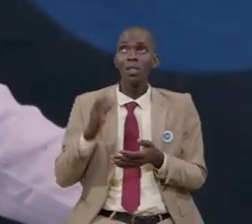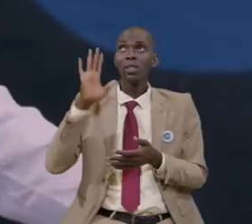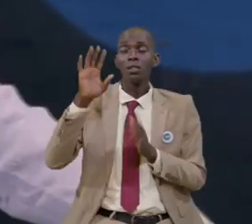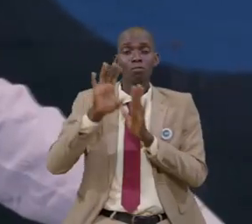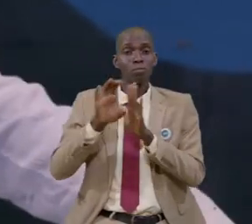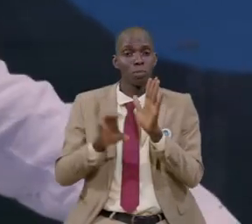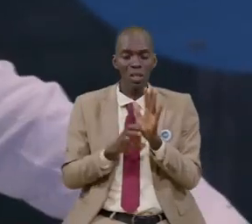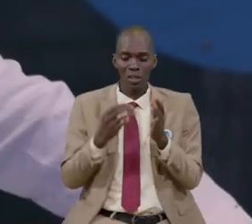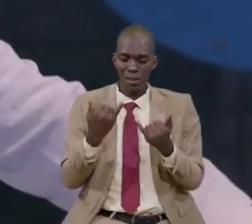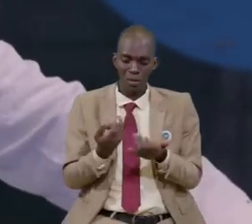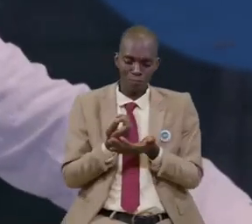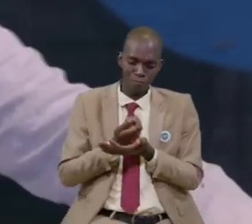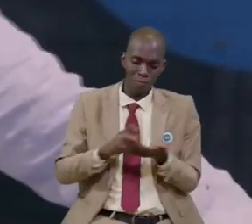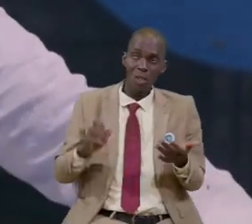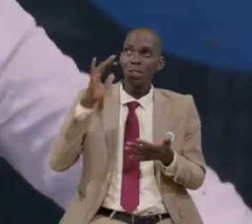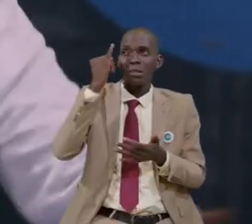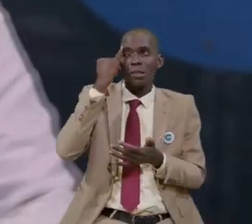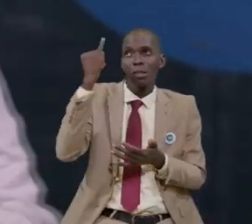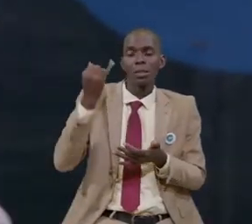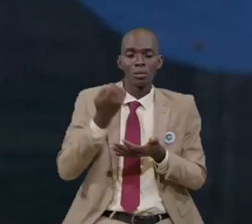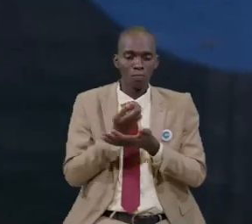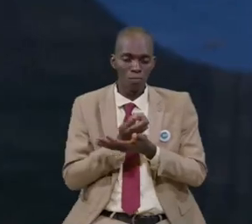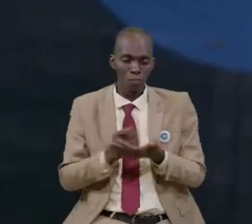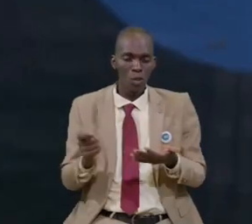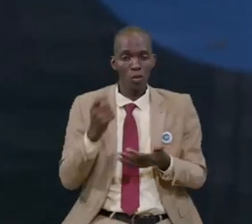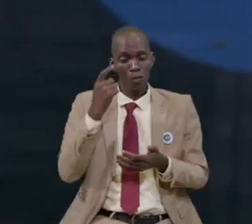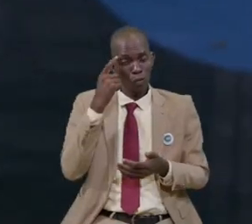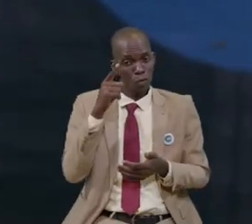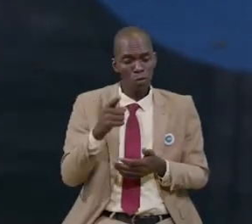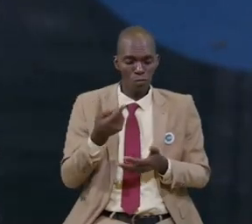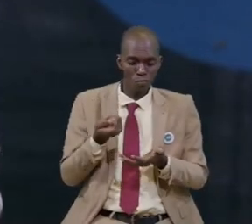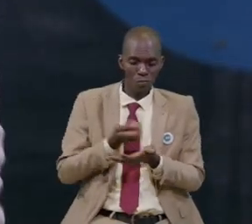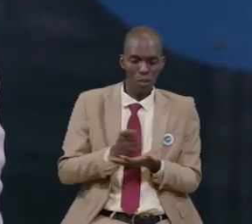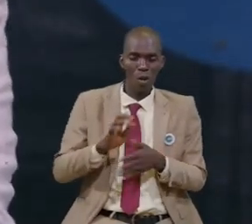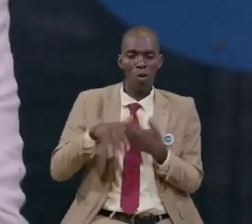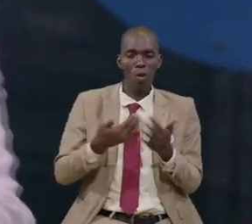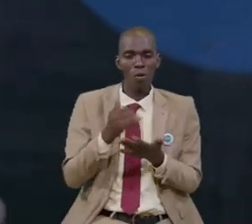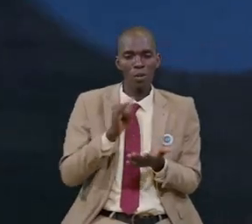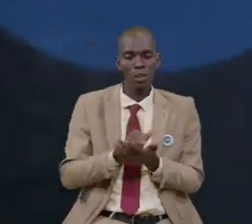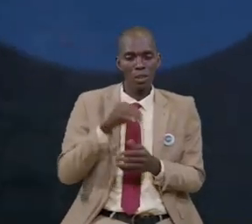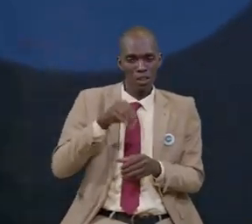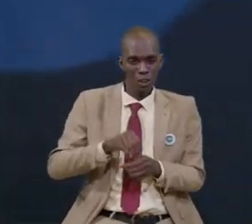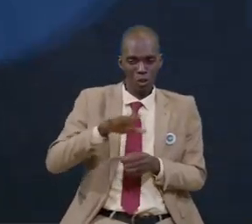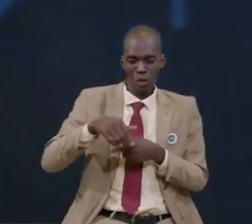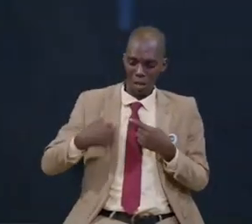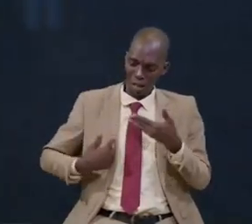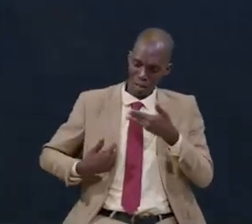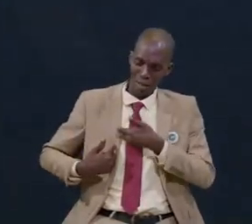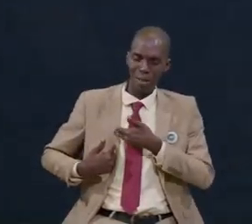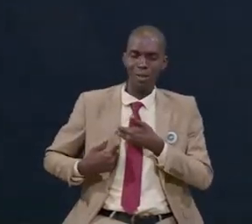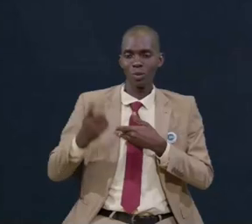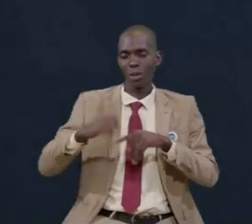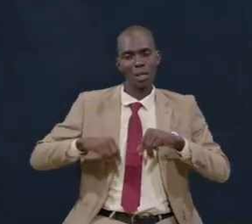écrit ses intentions, ce qu'il veut dans votre vie. Il écrit cela dans votre cœur. Et il s'est